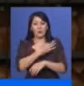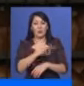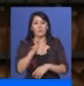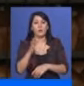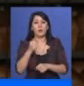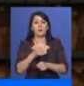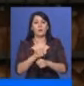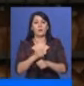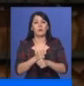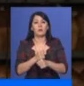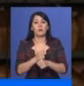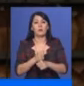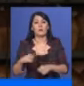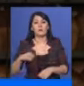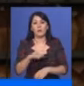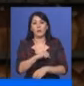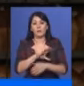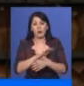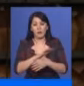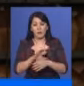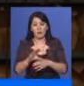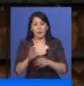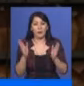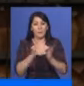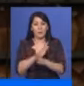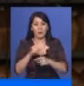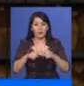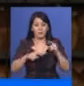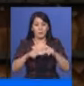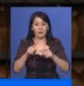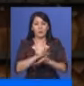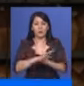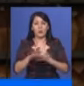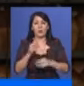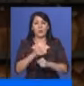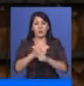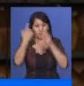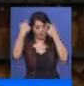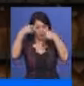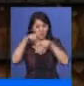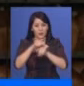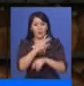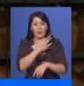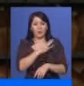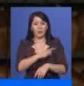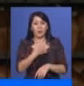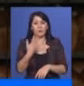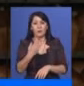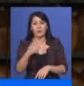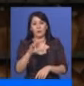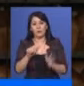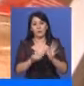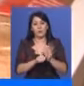аштықылардан жасаймыз. Аштықыларды өзіміз өндіреміз. Олар табиғи отандық шикізаттан жасалған. Технологиялық процесс шамамен 5-6